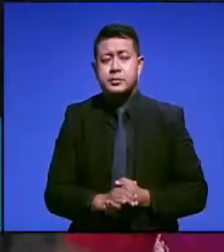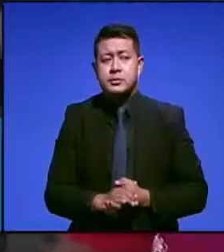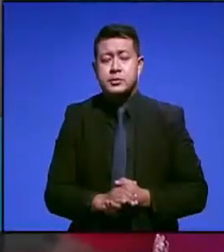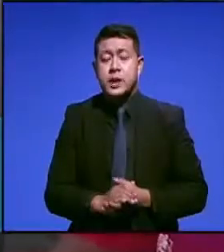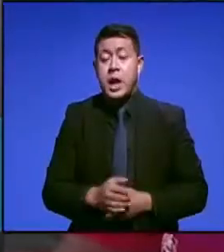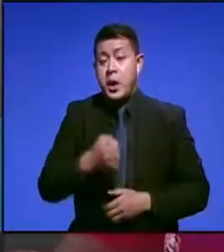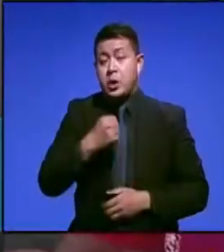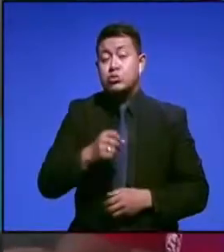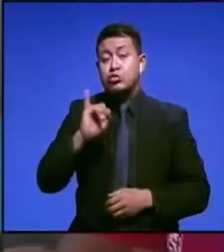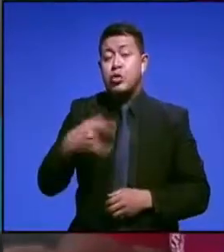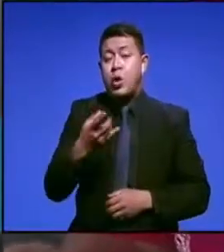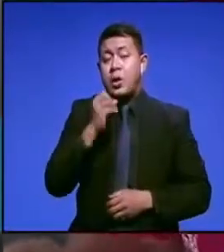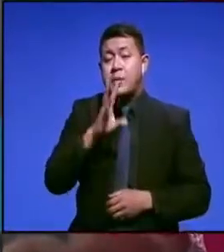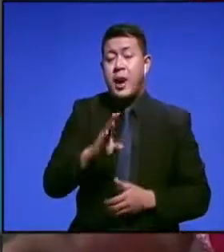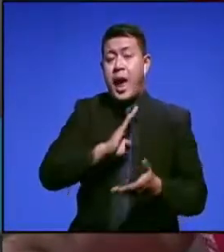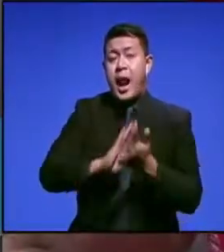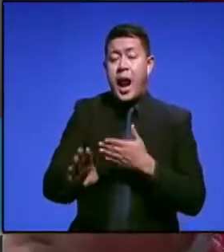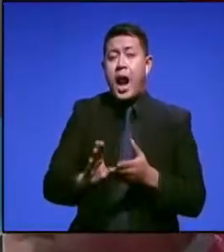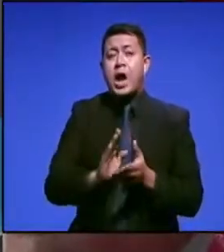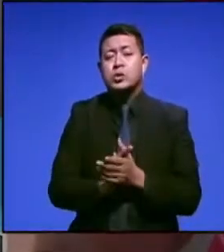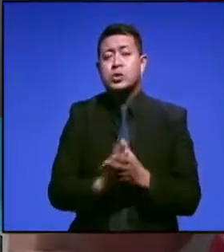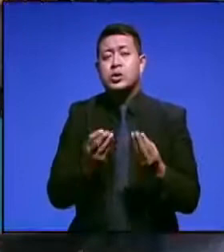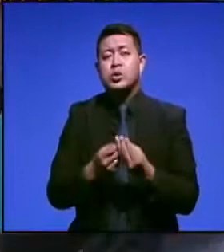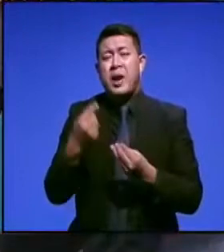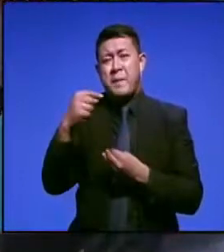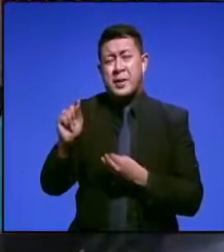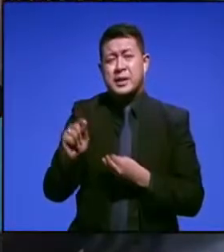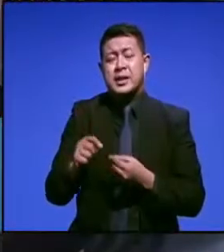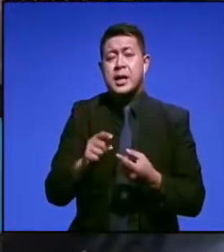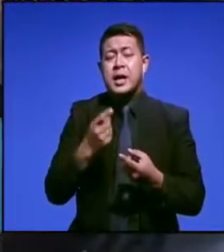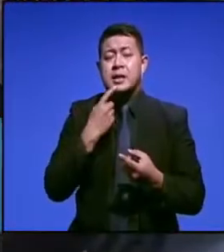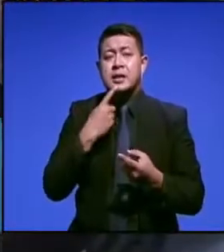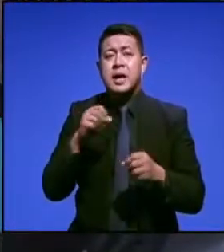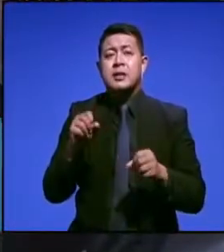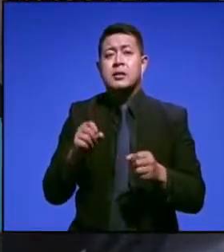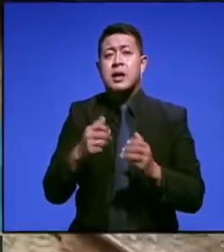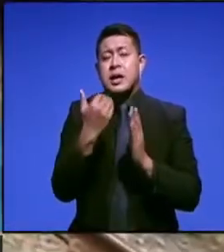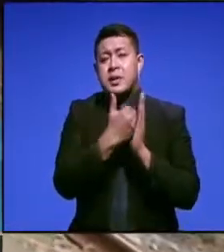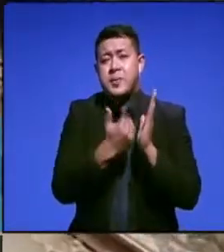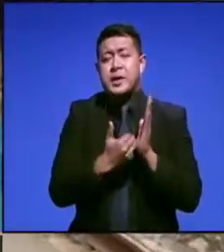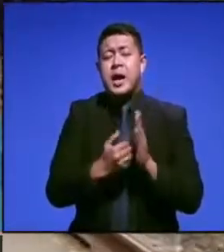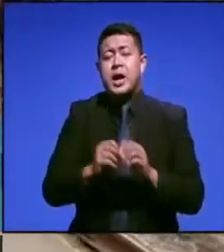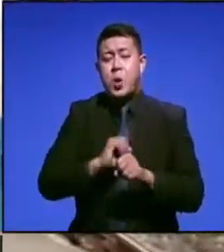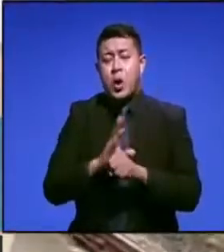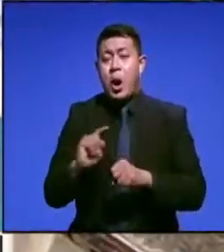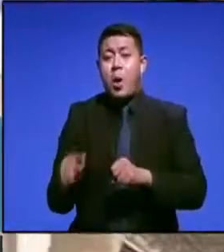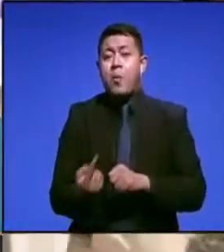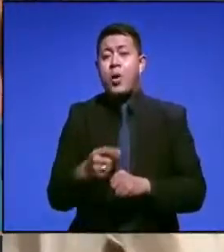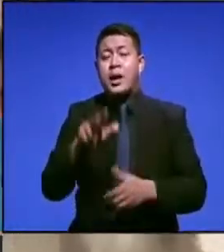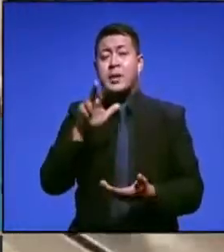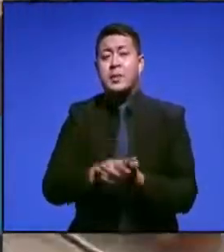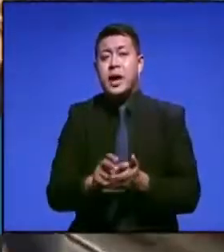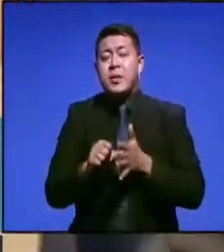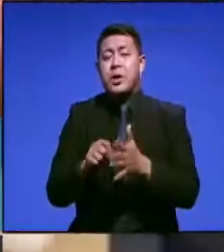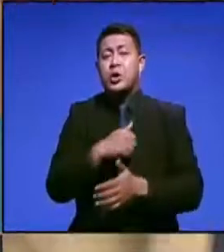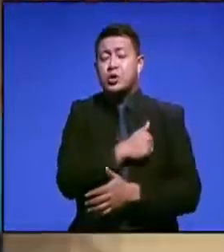Dalam pidatonya, Jokowi menyinggung langsung kinerja sejumlah kementerian terkait kebijakan penanganan COVID-19, mulai dari kebijakan